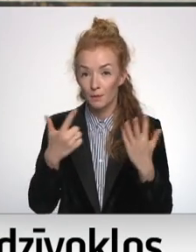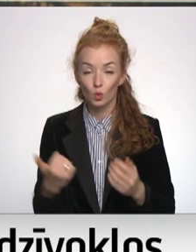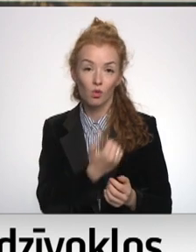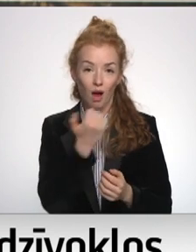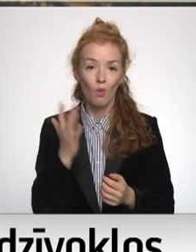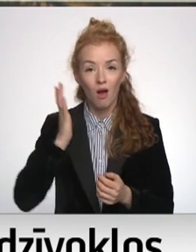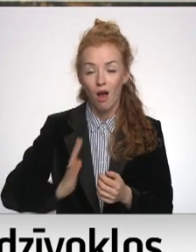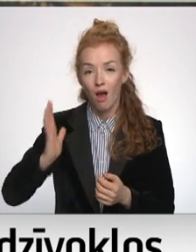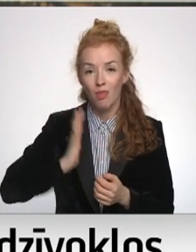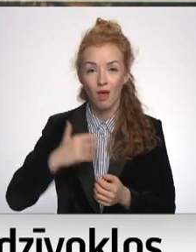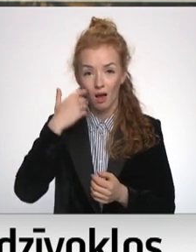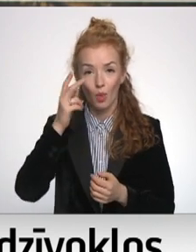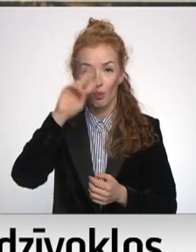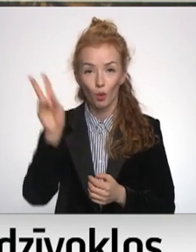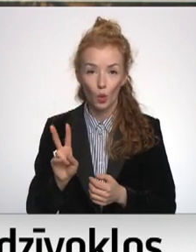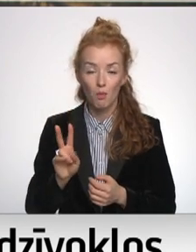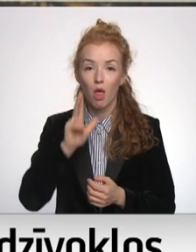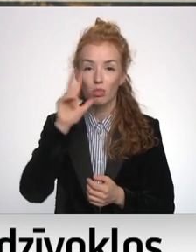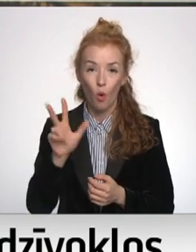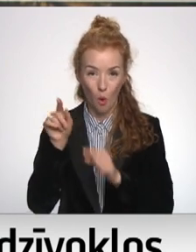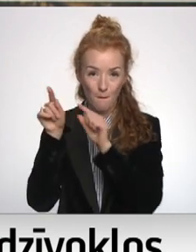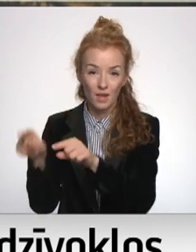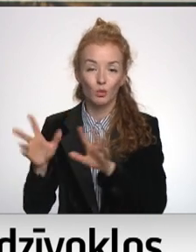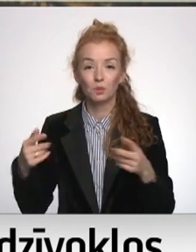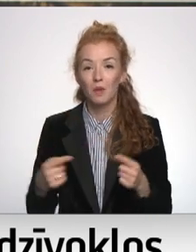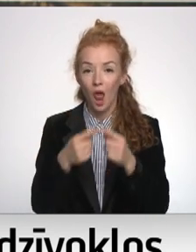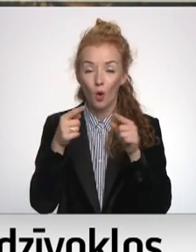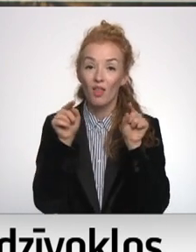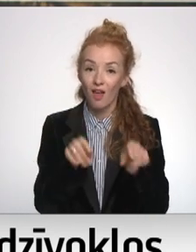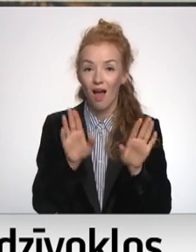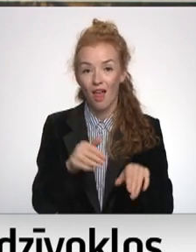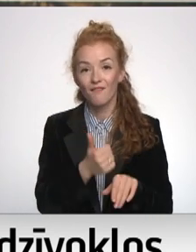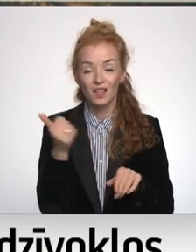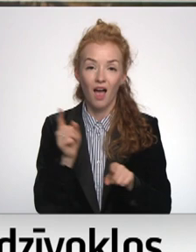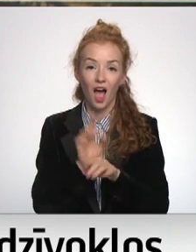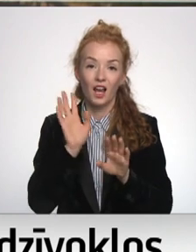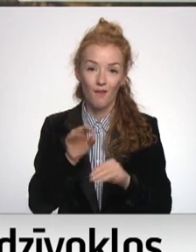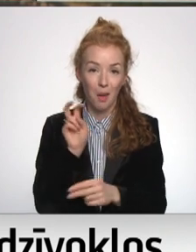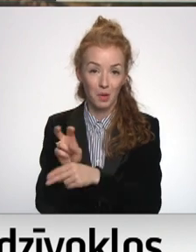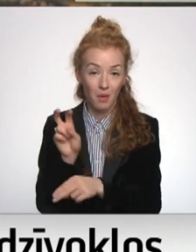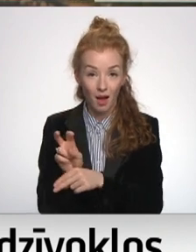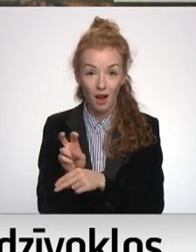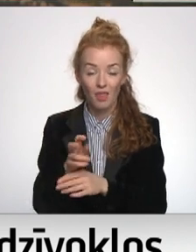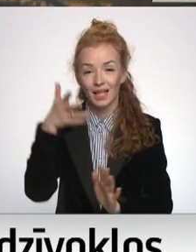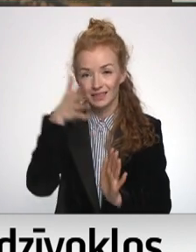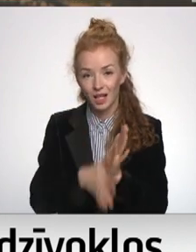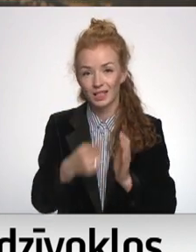gadus gaida, kad pludmale Daugavpilī tiks pielāgota tā, lai arī viņiem tā būtu pieejama.